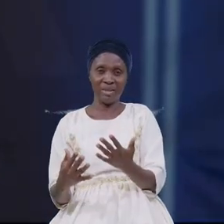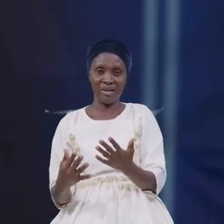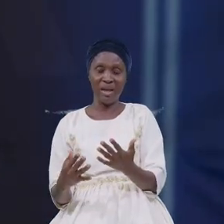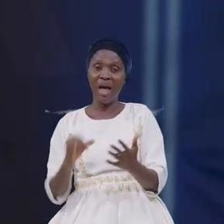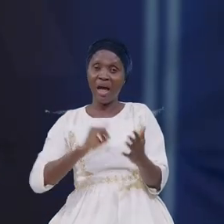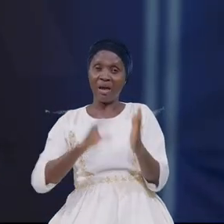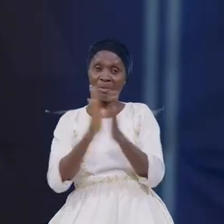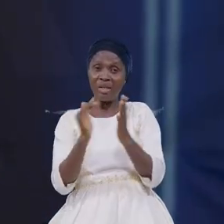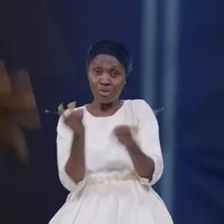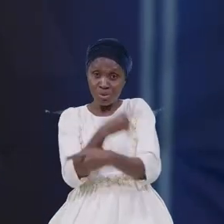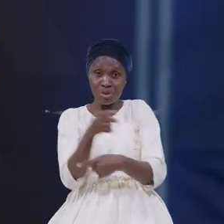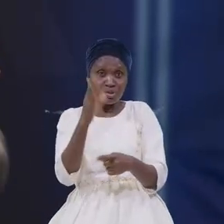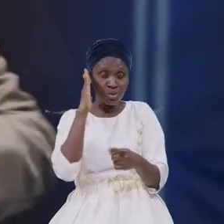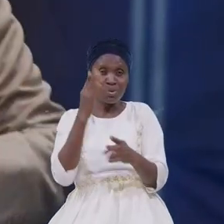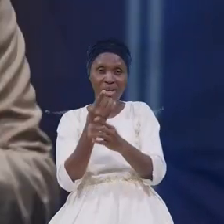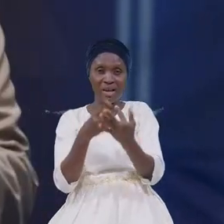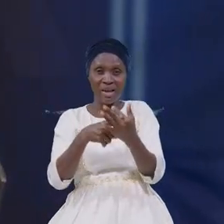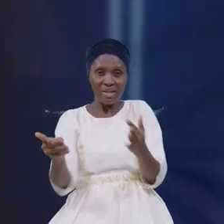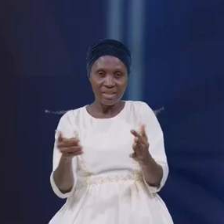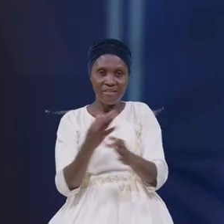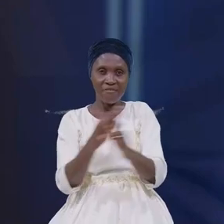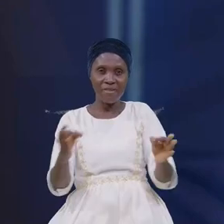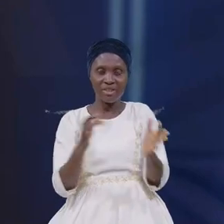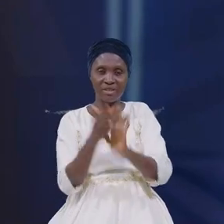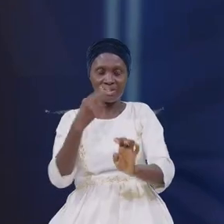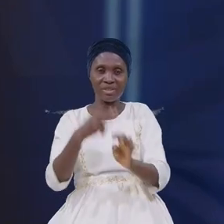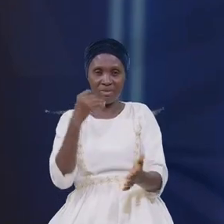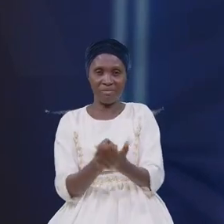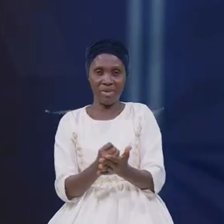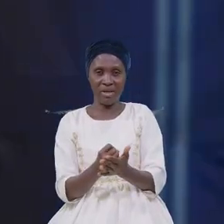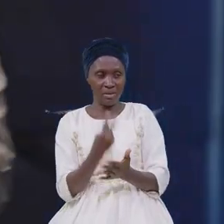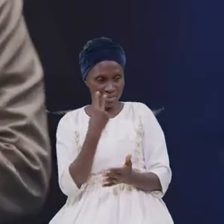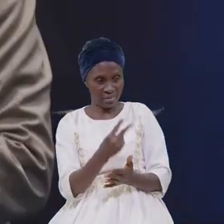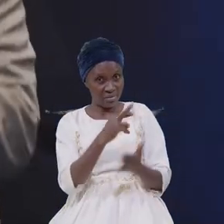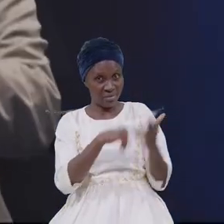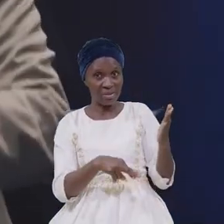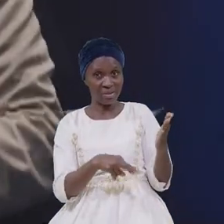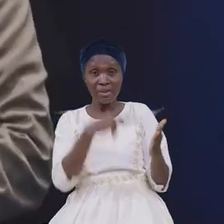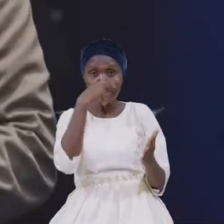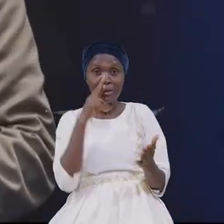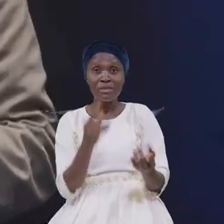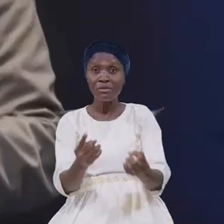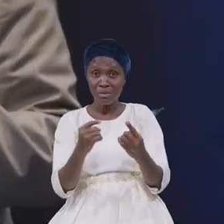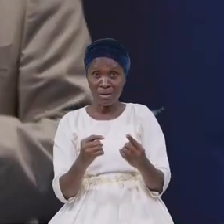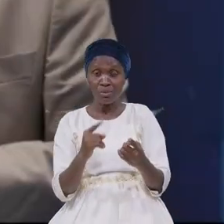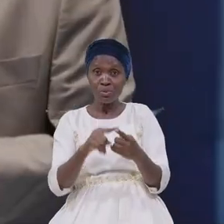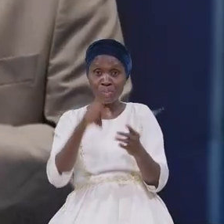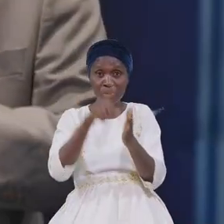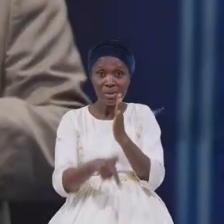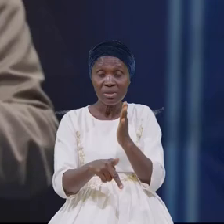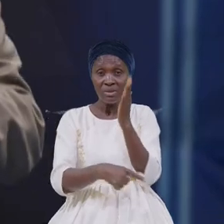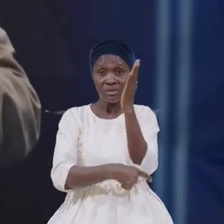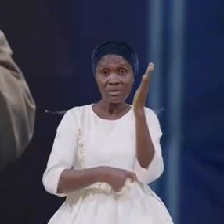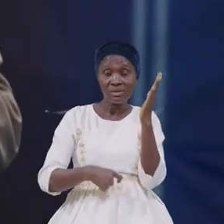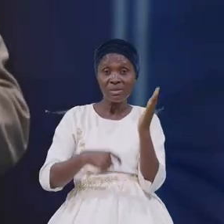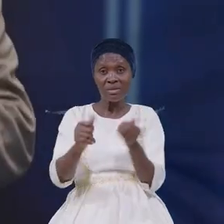cela. Le voleur ne vient que pour dérober, égorger, détruire.